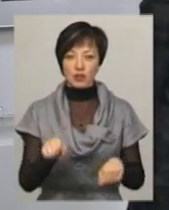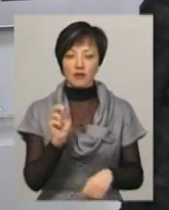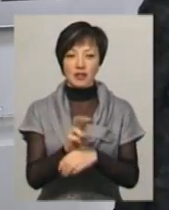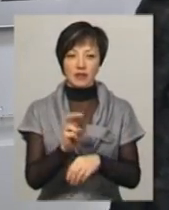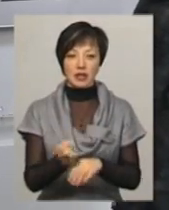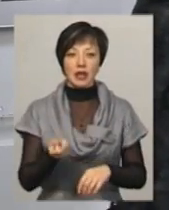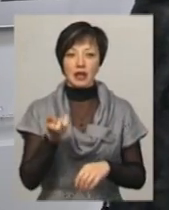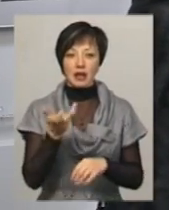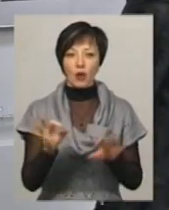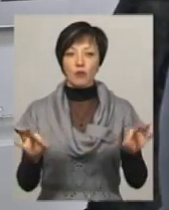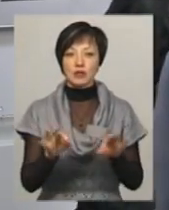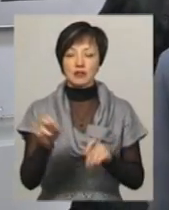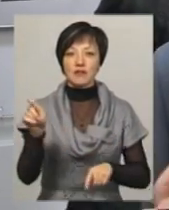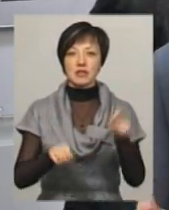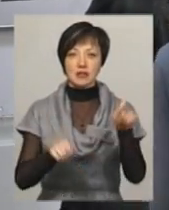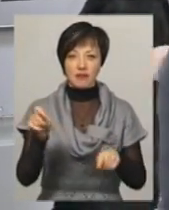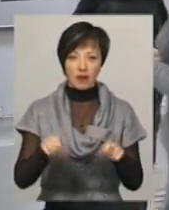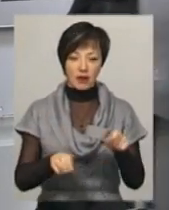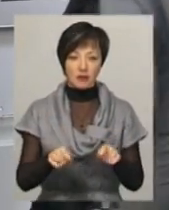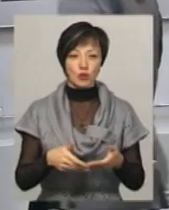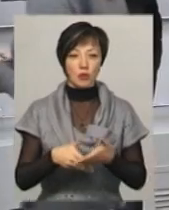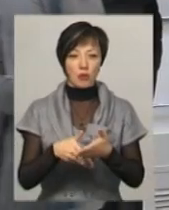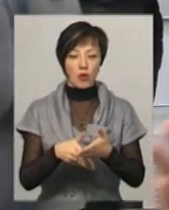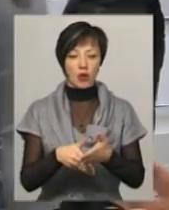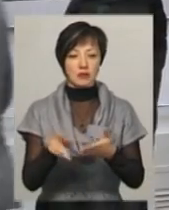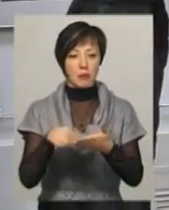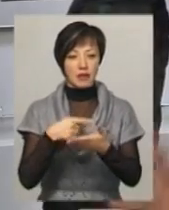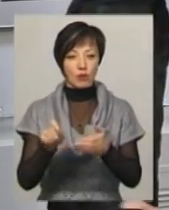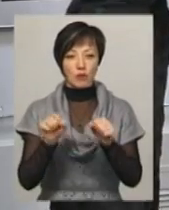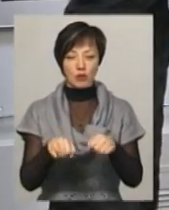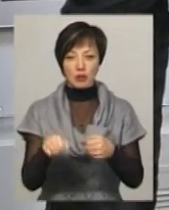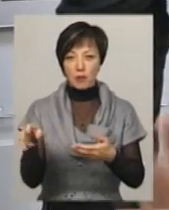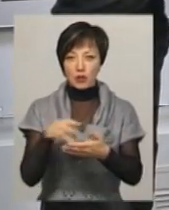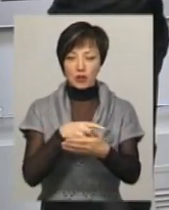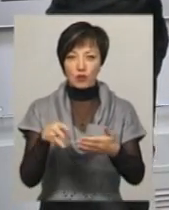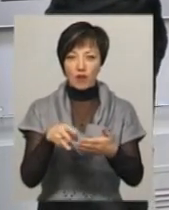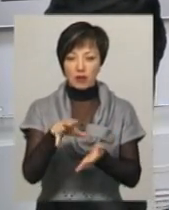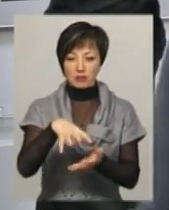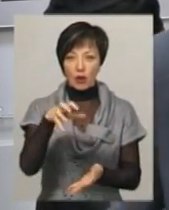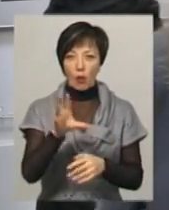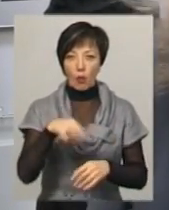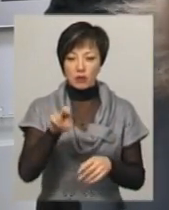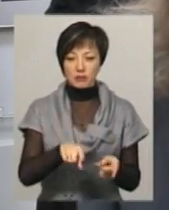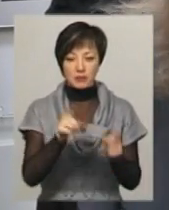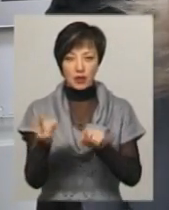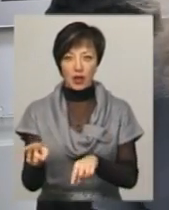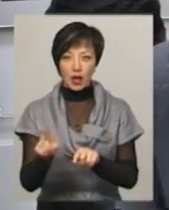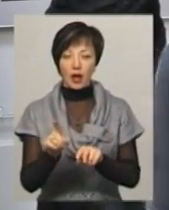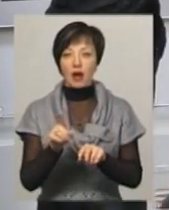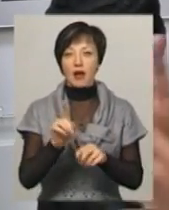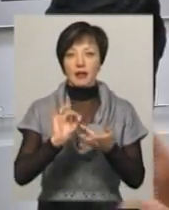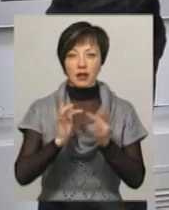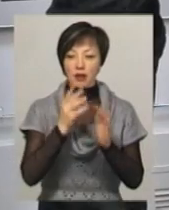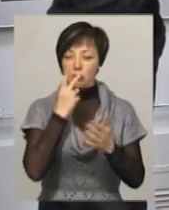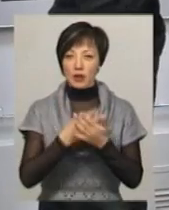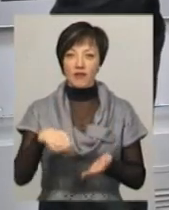відвідати кілька музичних фестивалів музики. За допомогою смартфона можна просканувати QR-код та перейти на сторінку у YouTube та